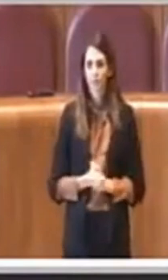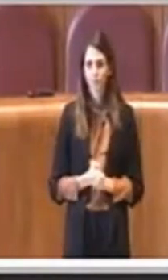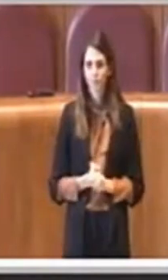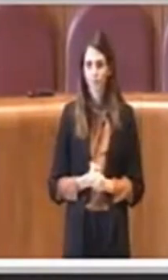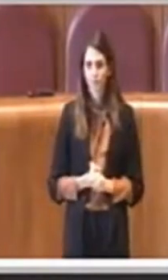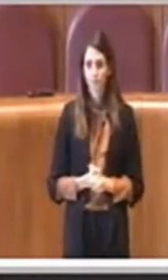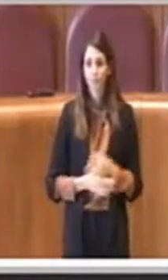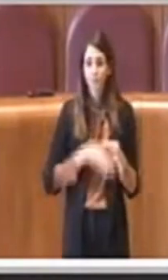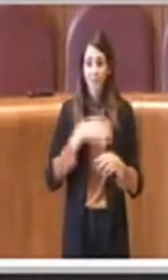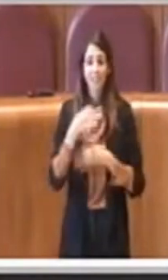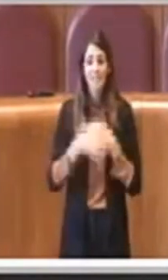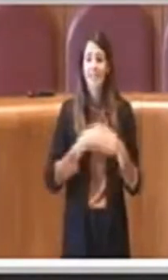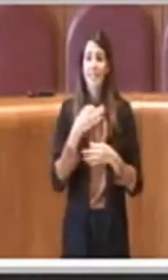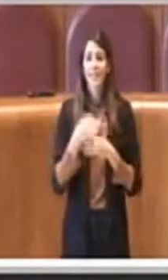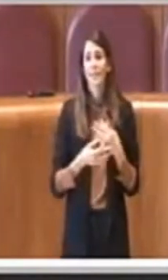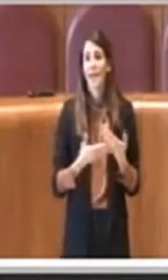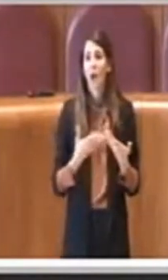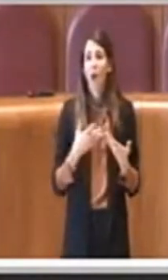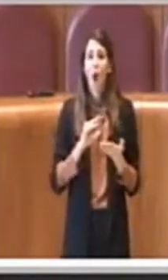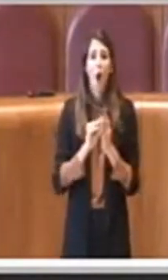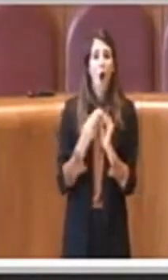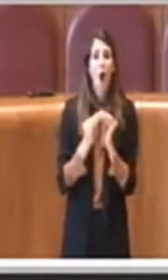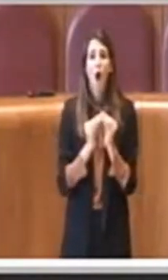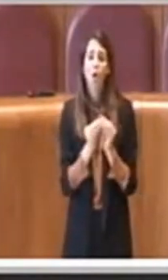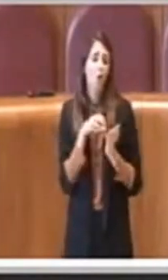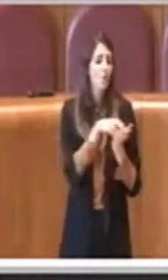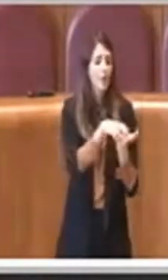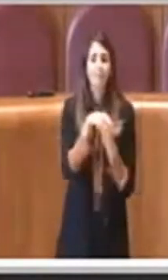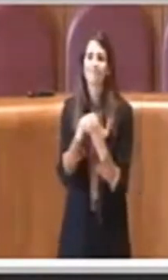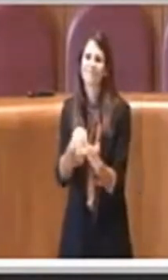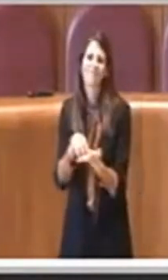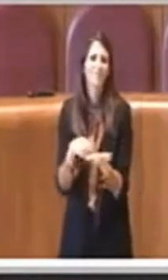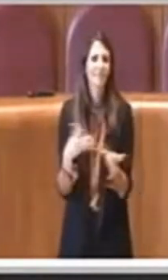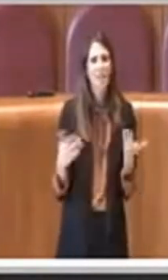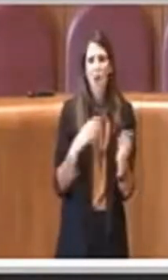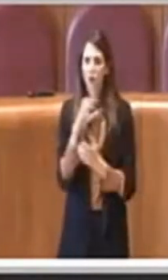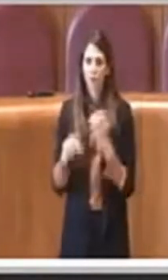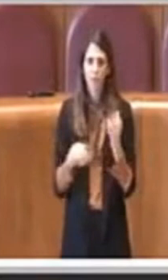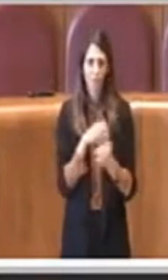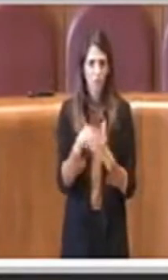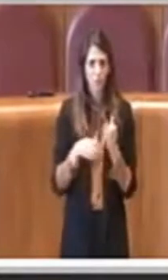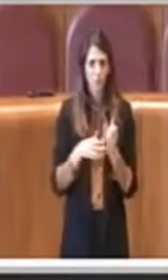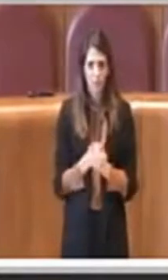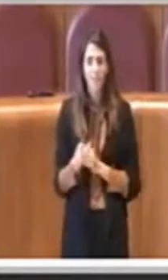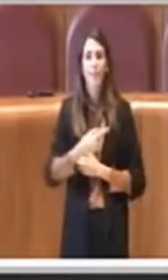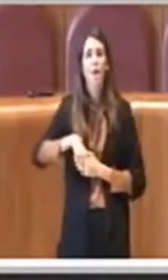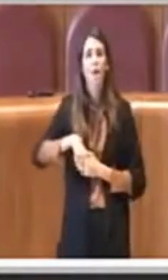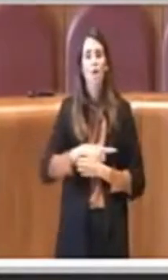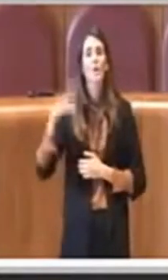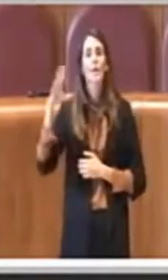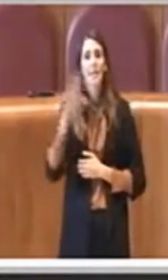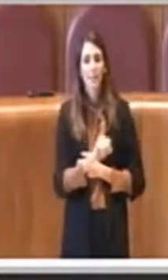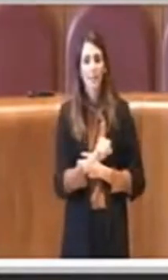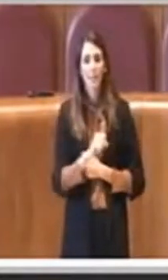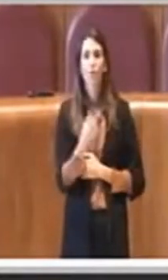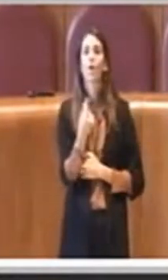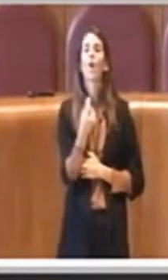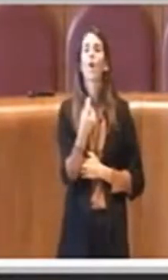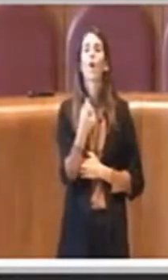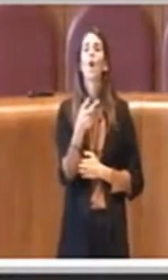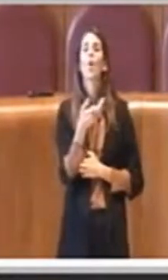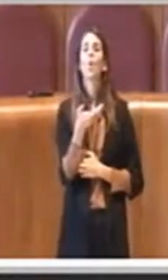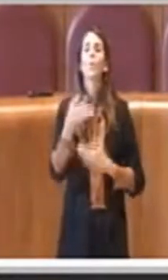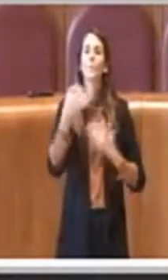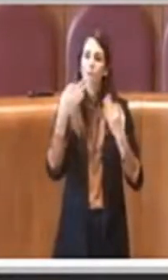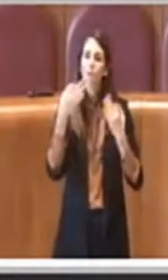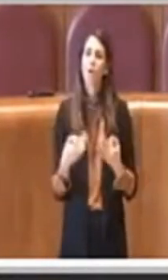si individuavano più. Perciò abbiamo individuato quelle somme, corrette per investire dei